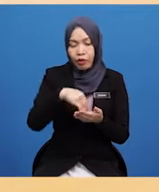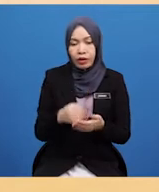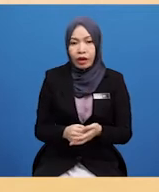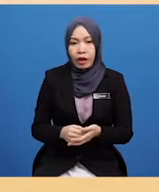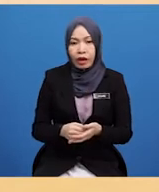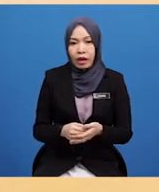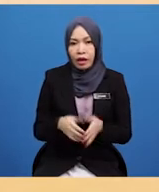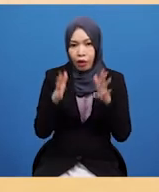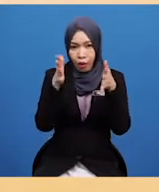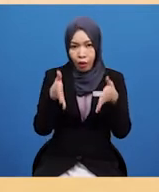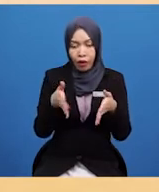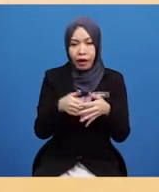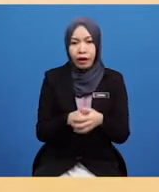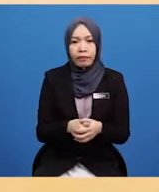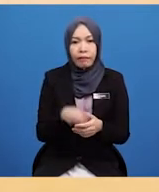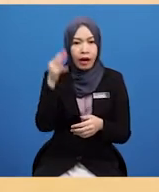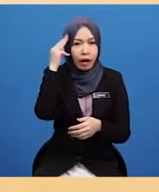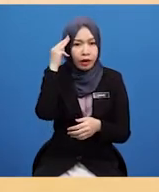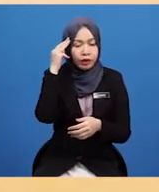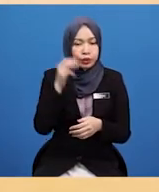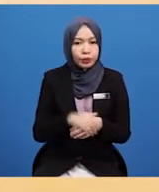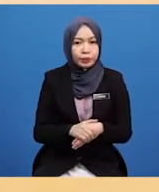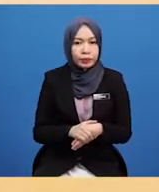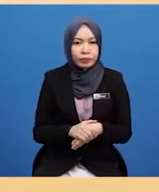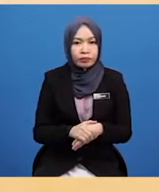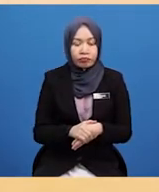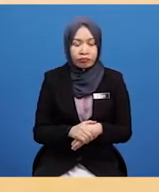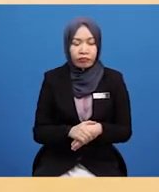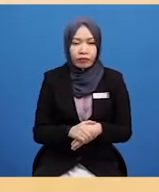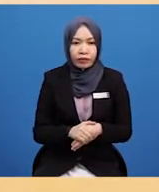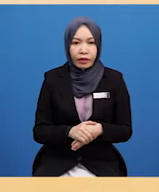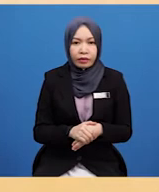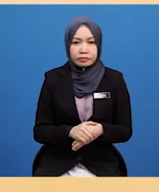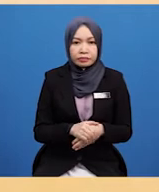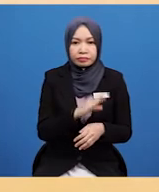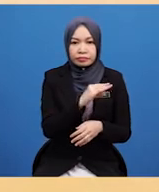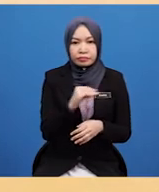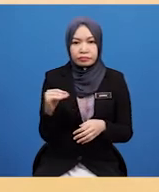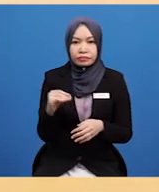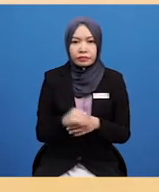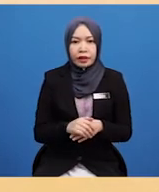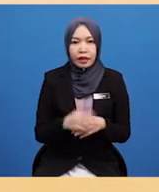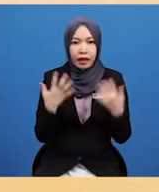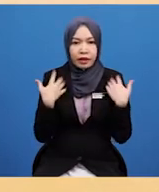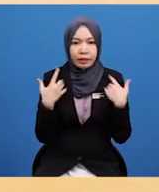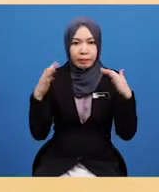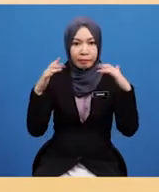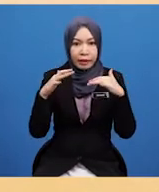Pelbagai undang-undang berkaitan dengan perang diluluskan oleh British. Antaranya